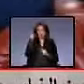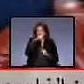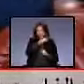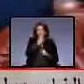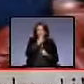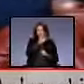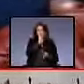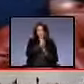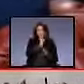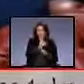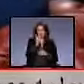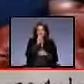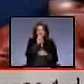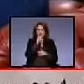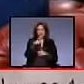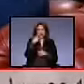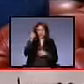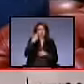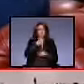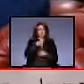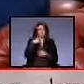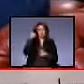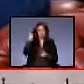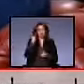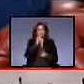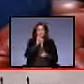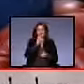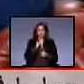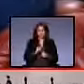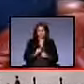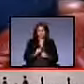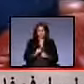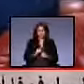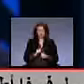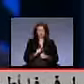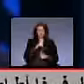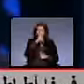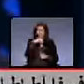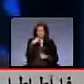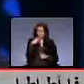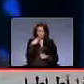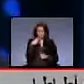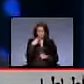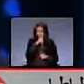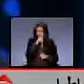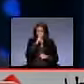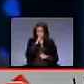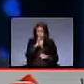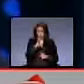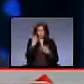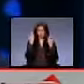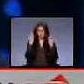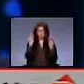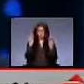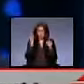انها عارفه قد ايه كمان غاليه عندي جدا وعلى قلبي. ربنا يخليك، ربنا يخليك، احنا طول عمرنا اسره عمر. عايز اقول لها يا